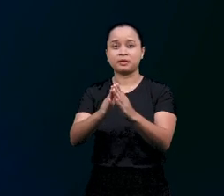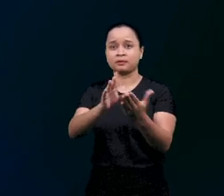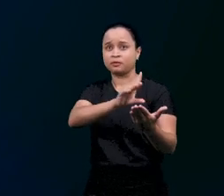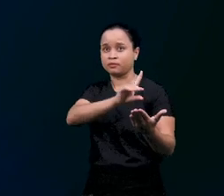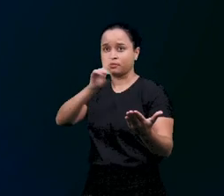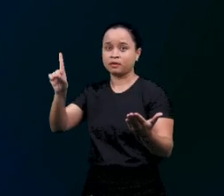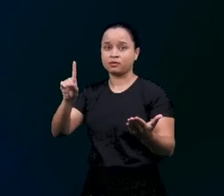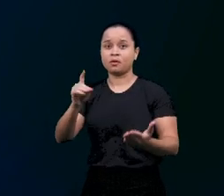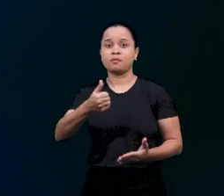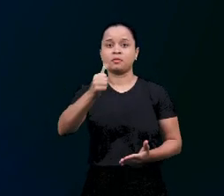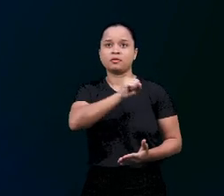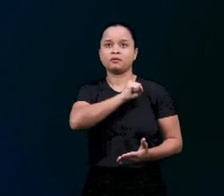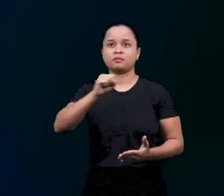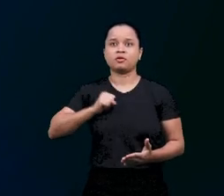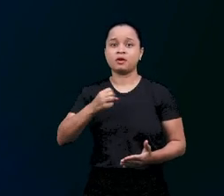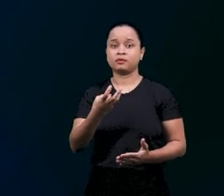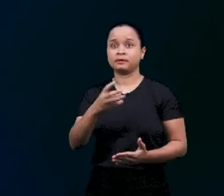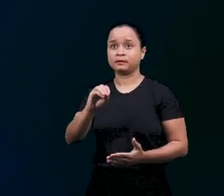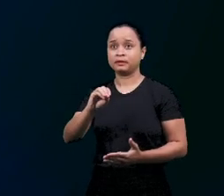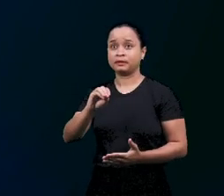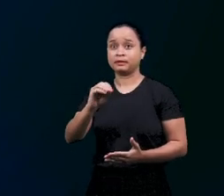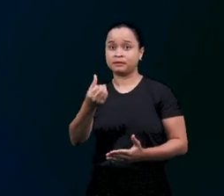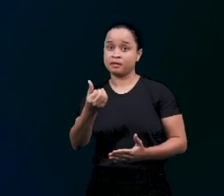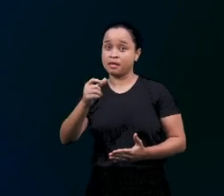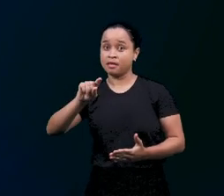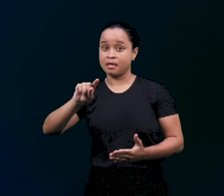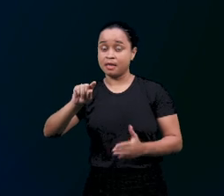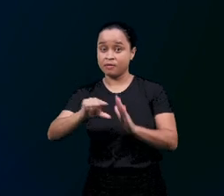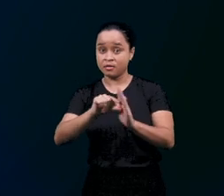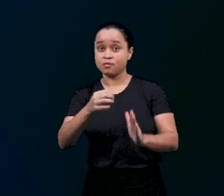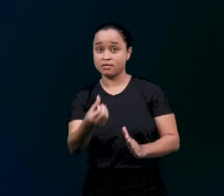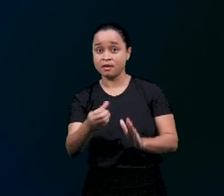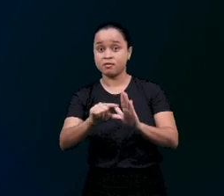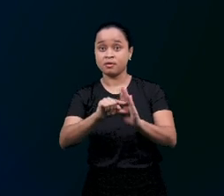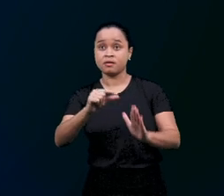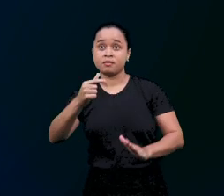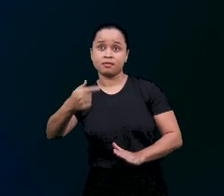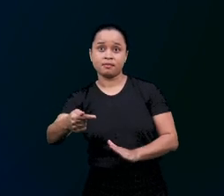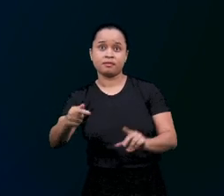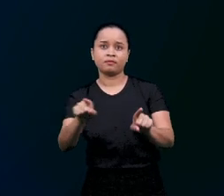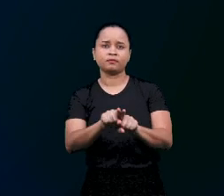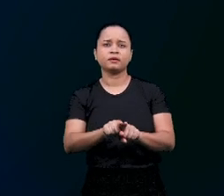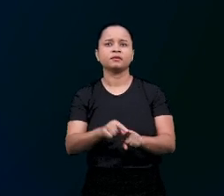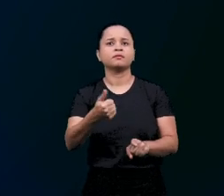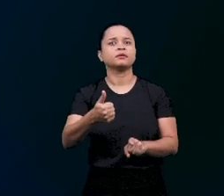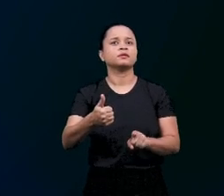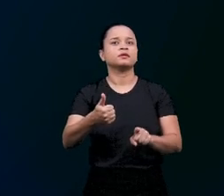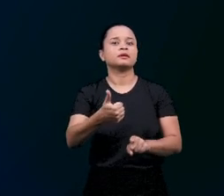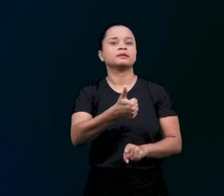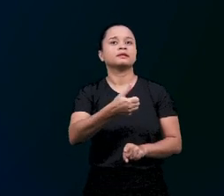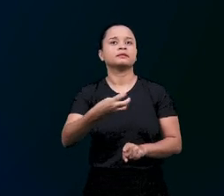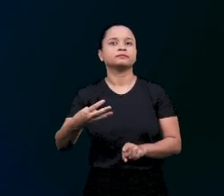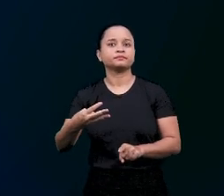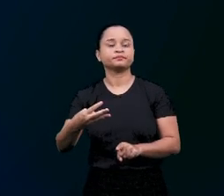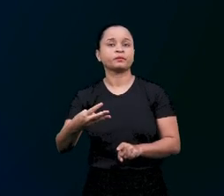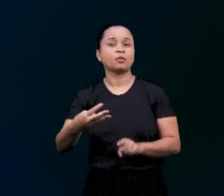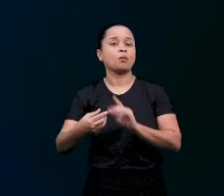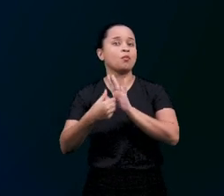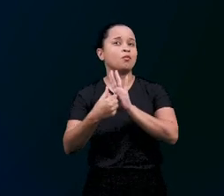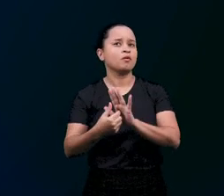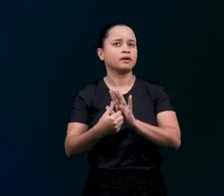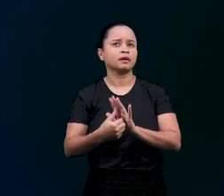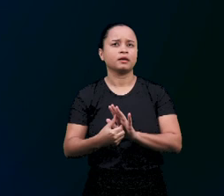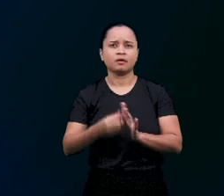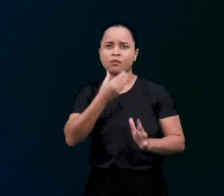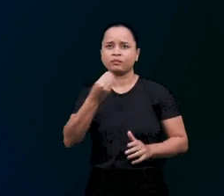Samuel 36, 7 et 1 Samuel 13, 8, nous pouvons voir la différence entre David et Saül. David, ayant pressionné par